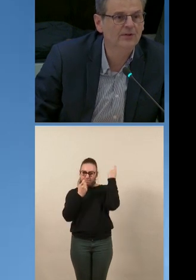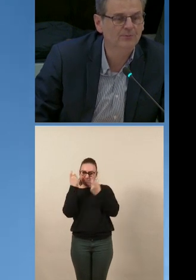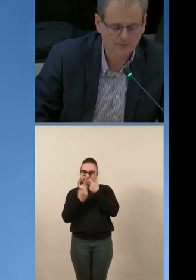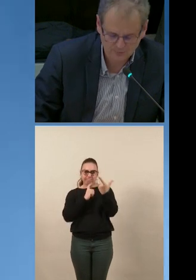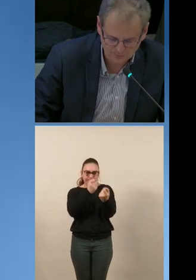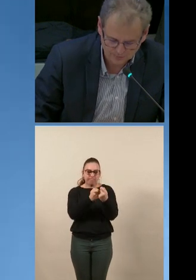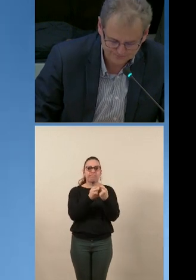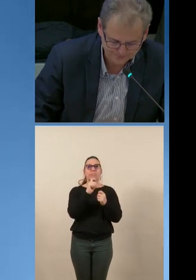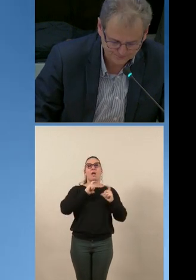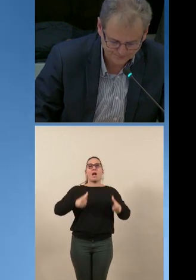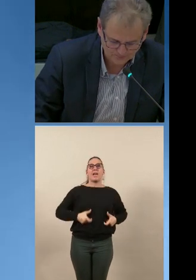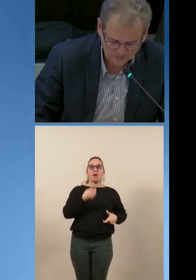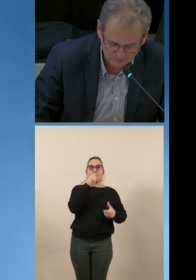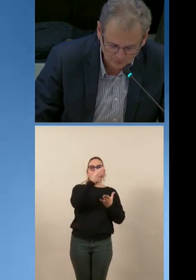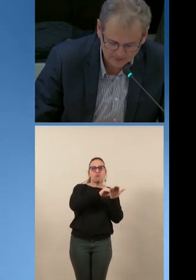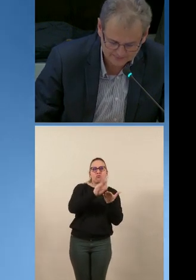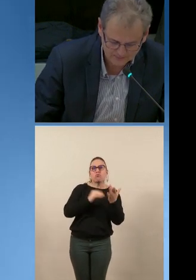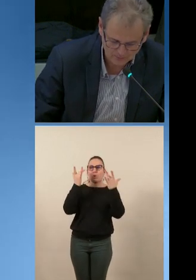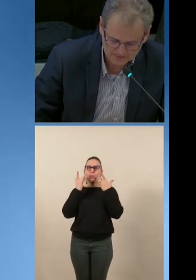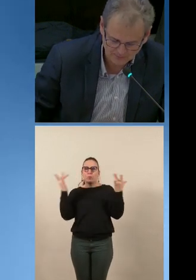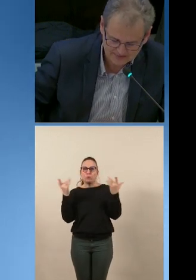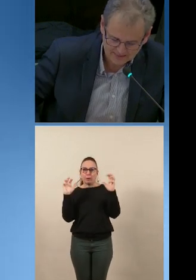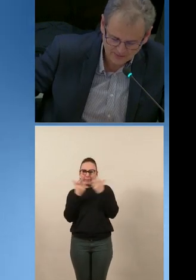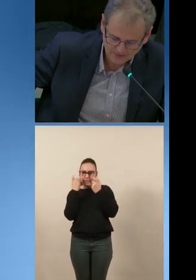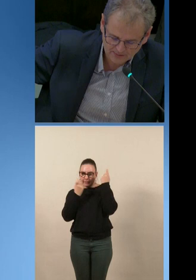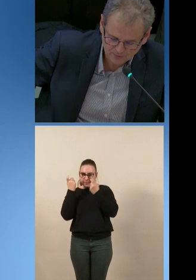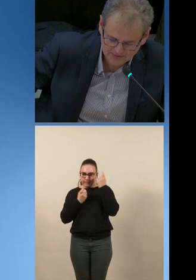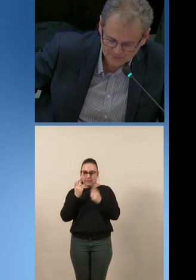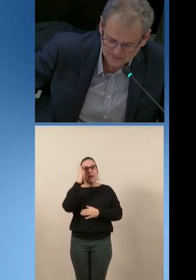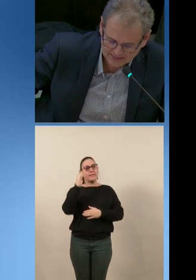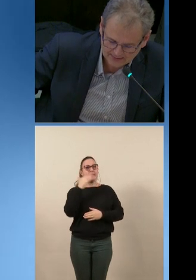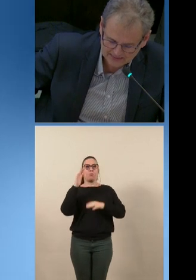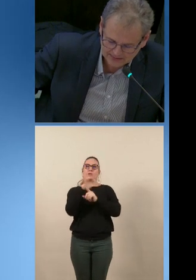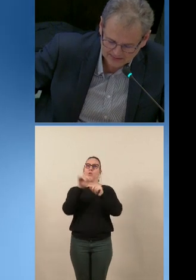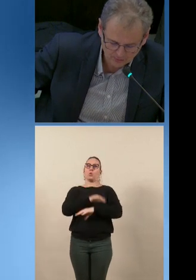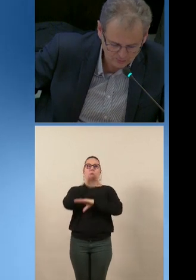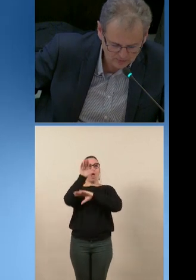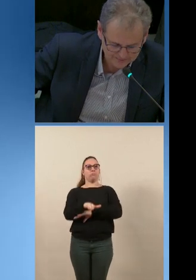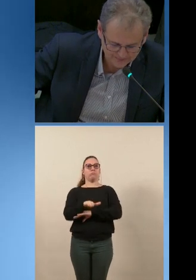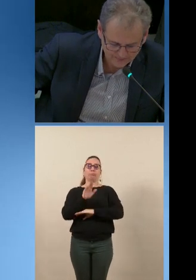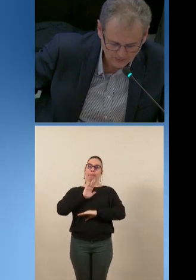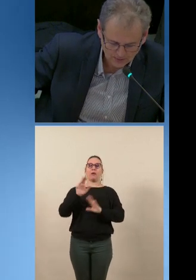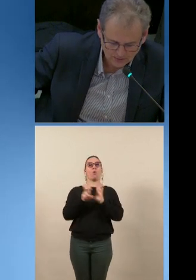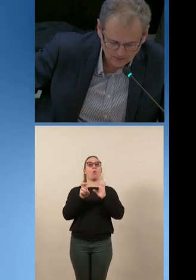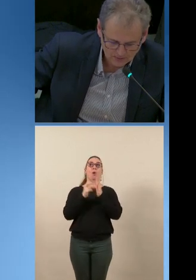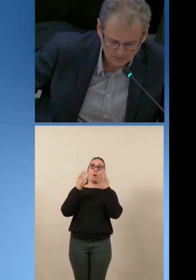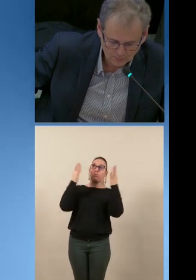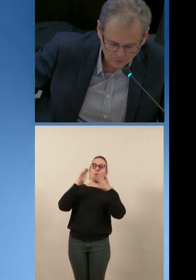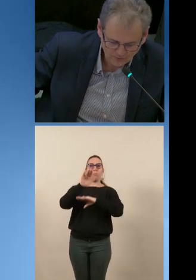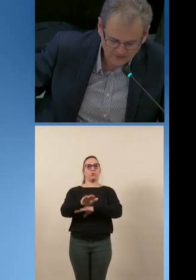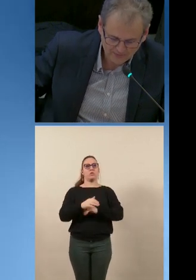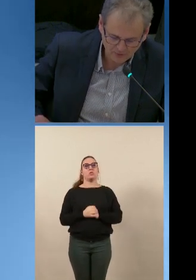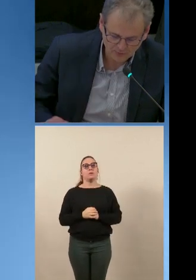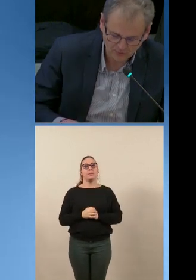cantines pour la culture c'est pour cela que nous avons décidé de créer un bouclier social et climatique grenoblois nous